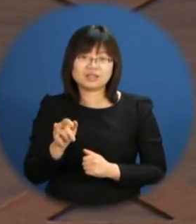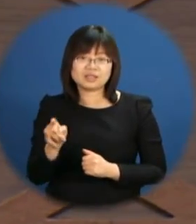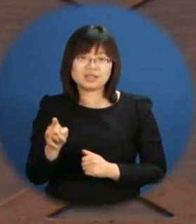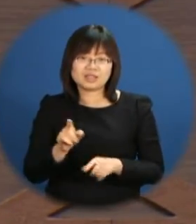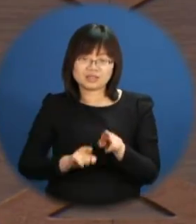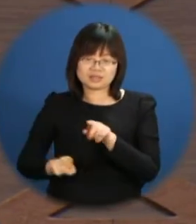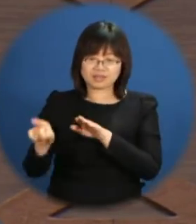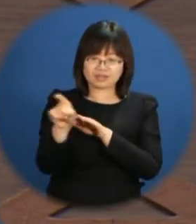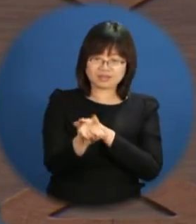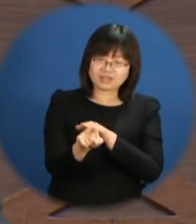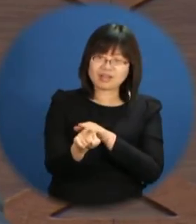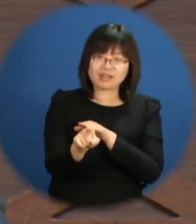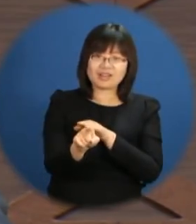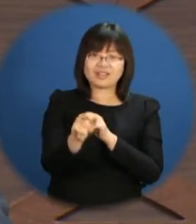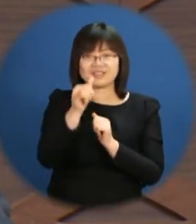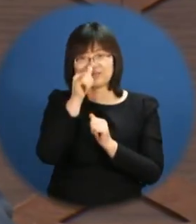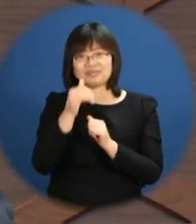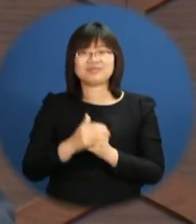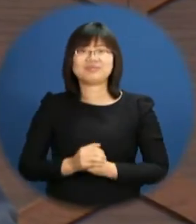역전을 했습니다